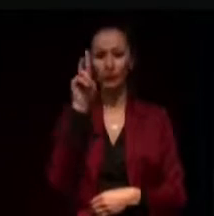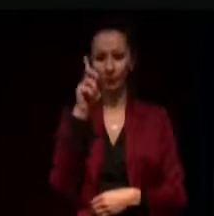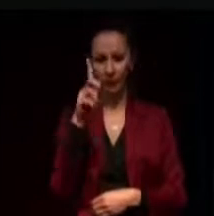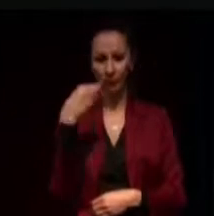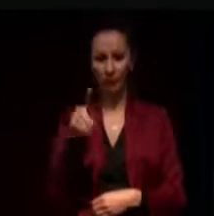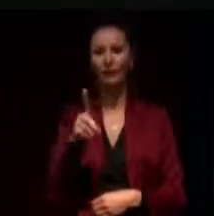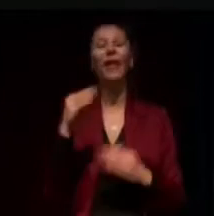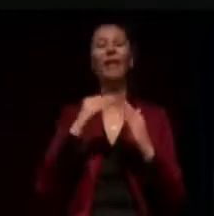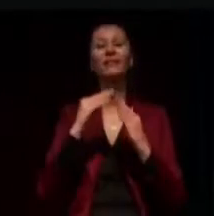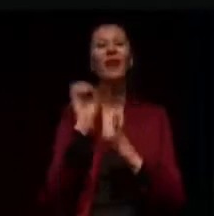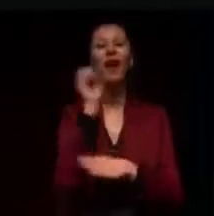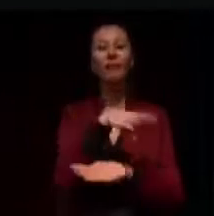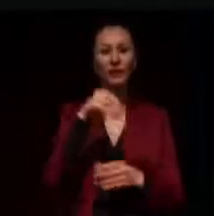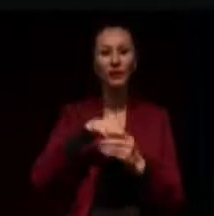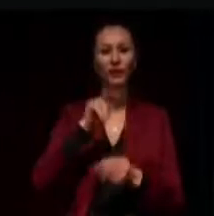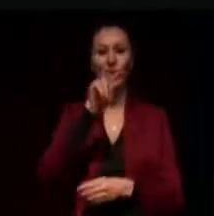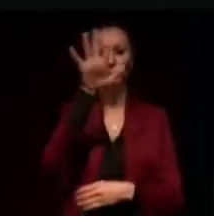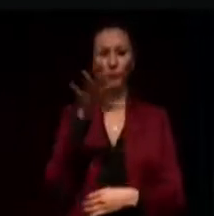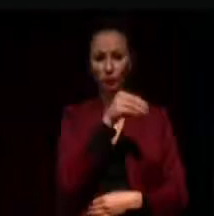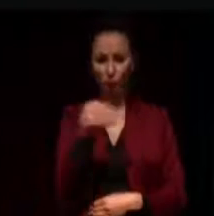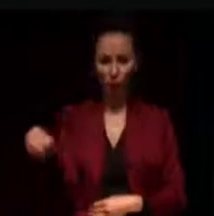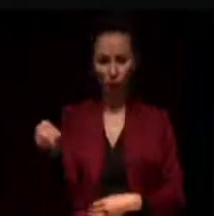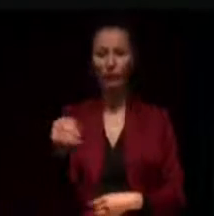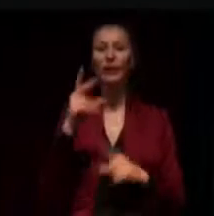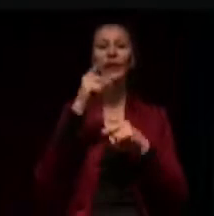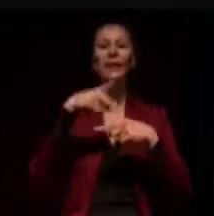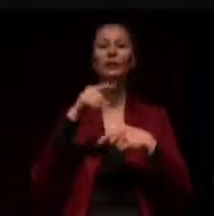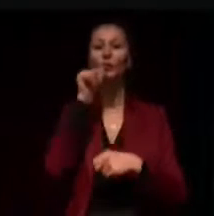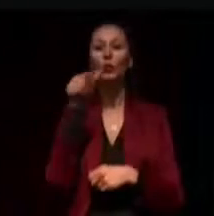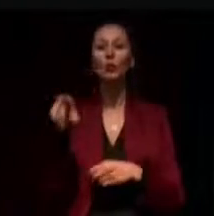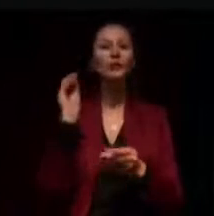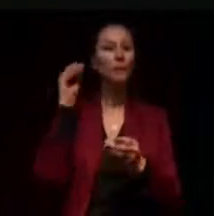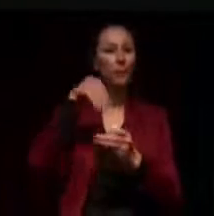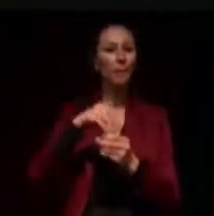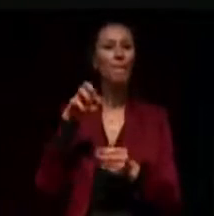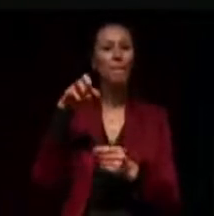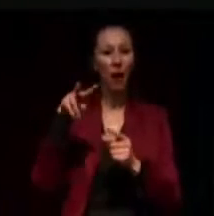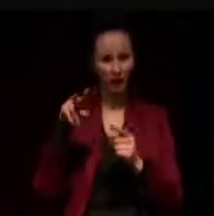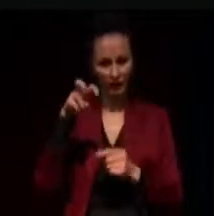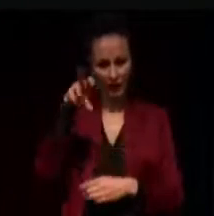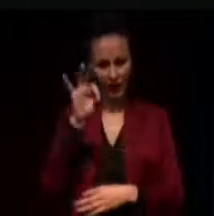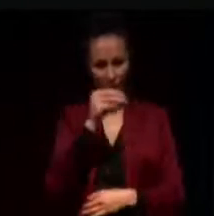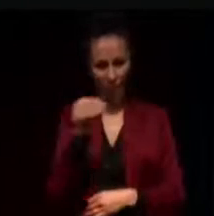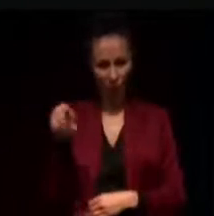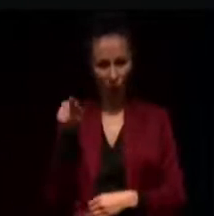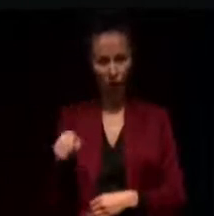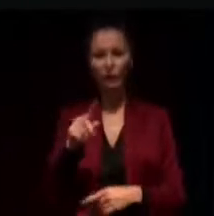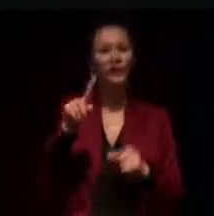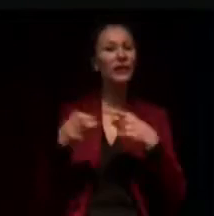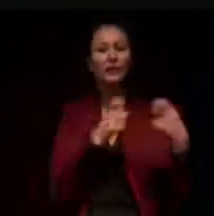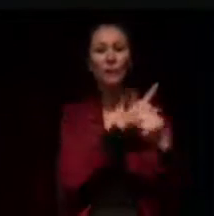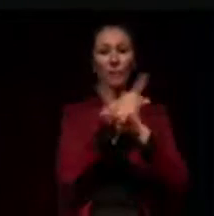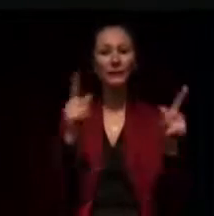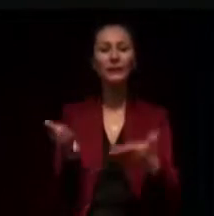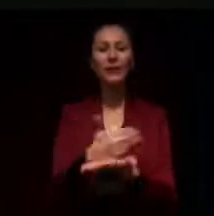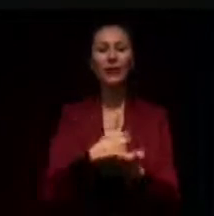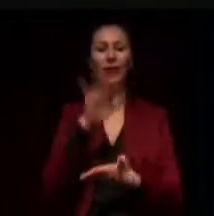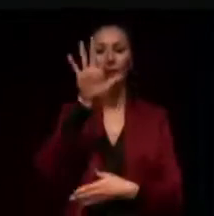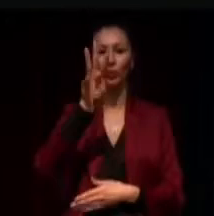127.281.000. Evsel atık bedeli 75.000.000. İSU'ya bağlı katkı payları 180.000.000. Taşınmaz